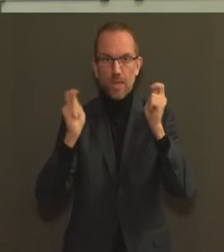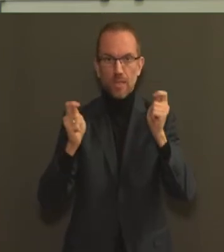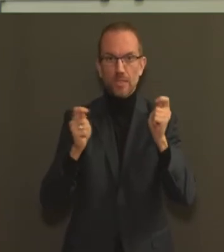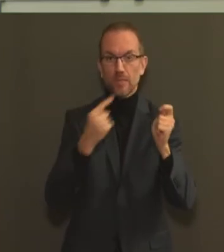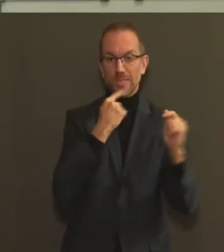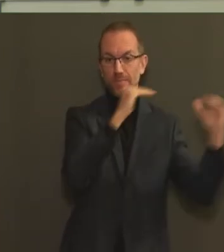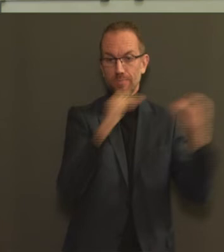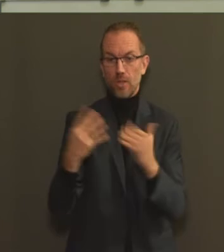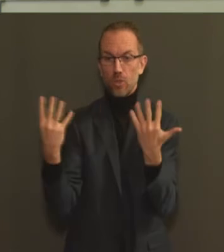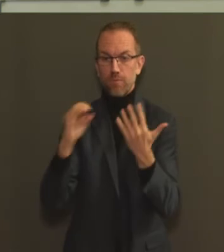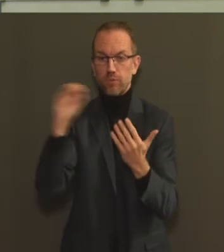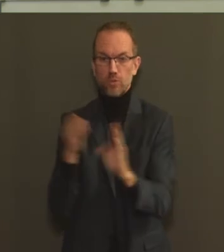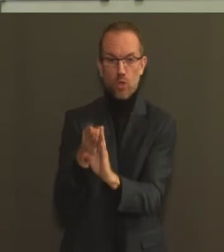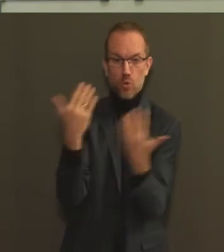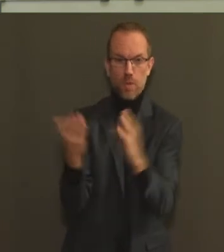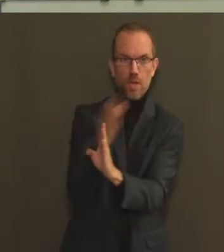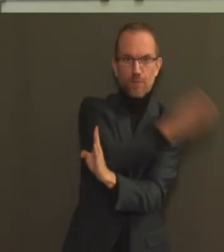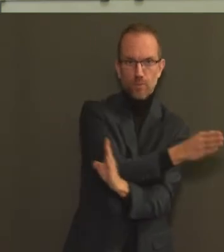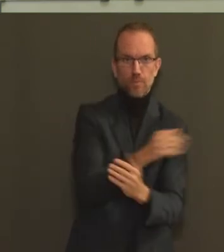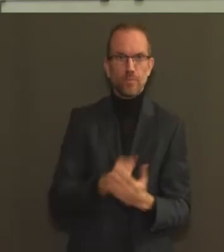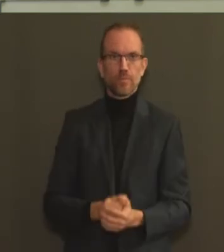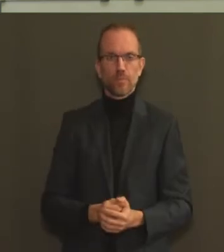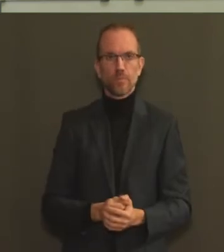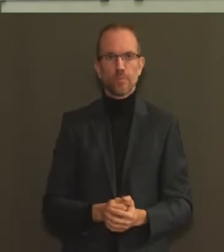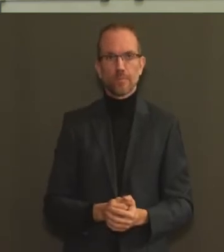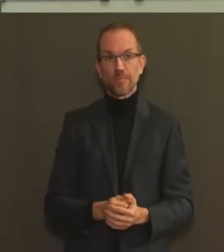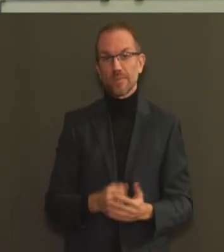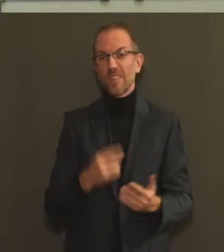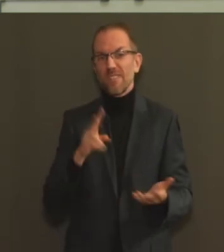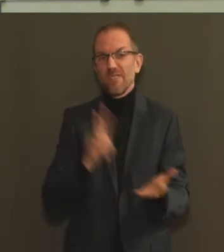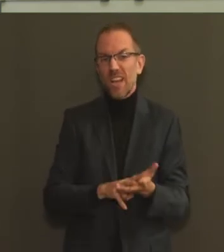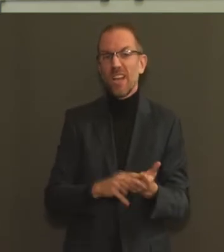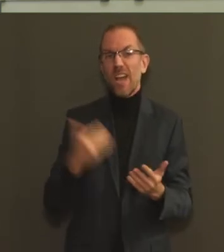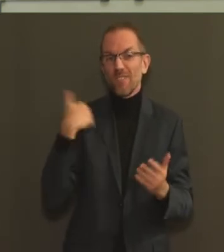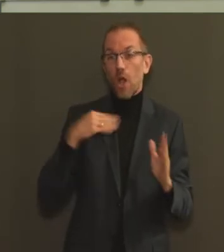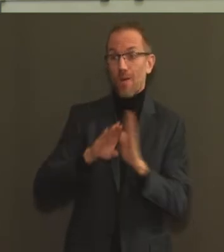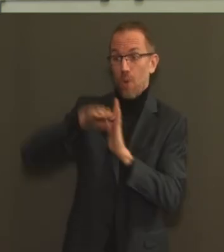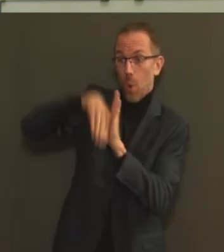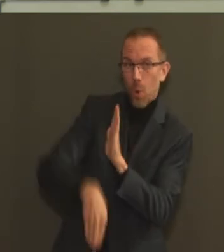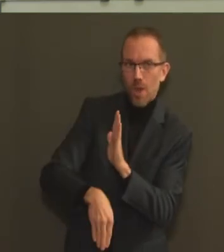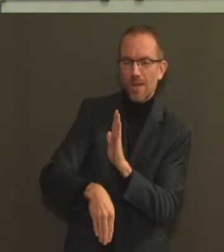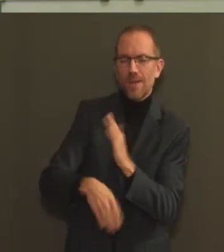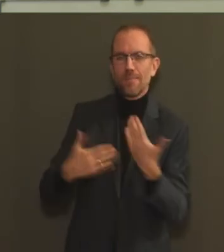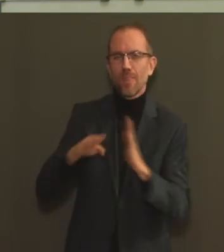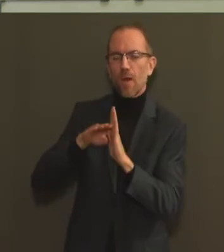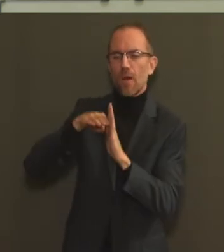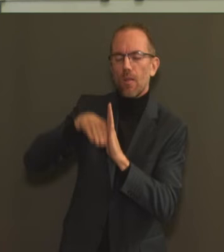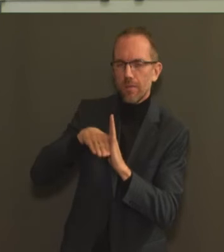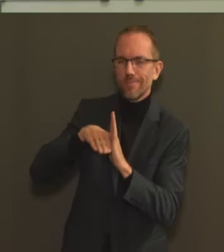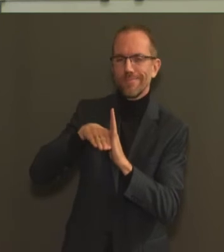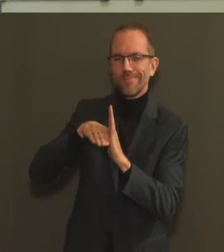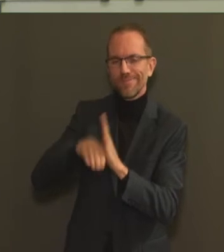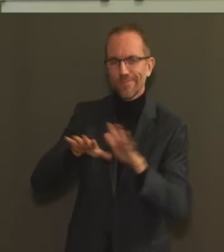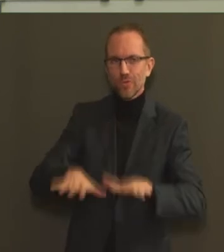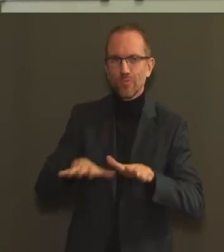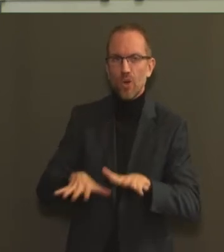Ceci diminue plus lentement que ce que nous avions il y a quelques jours, ce qui nous amène à prévoir, si